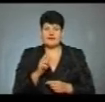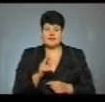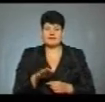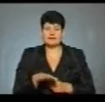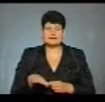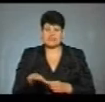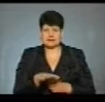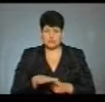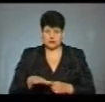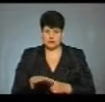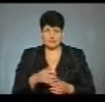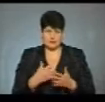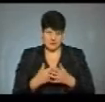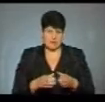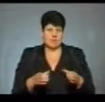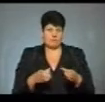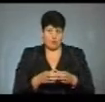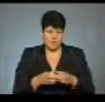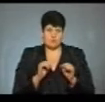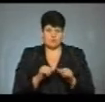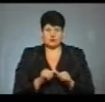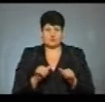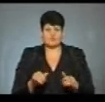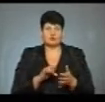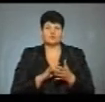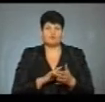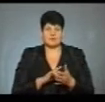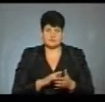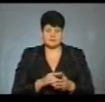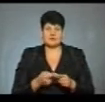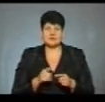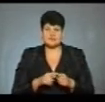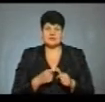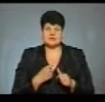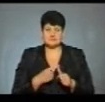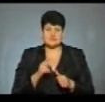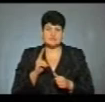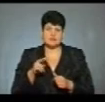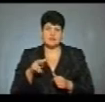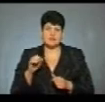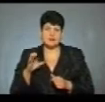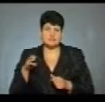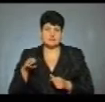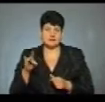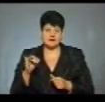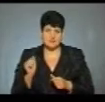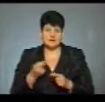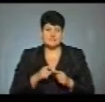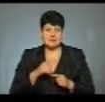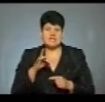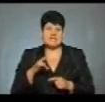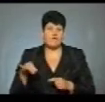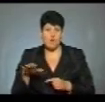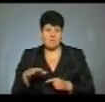на певній території, наприклад, в громаді, розвинути туризм. Це називається кластерна методологія, це європейський досвід,